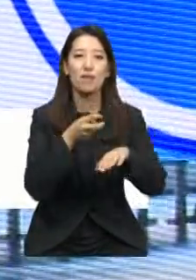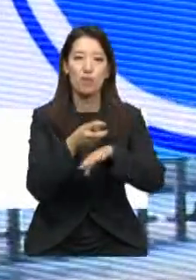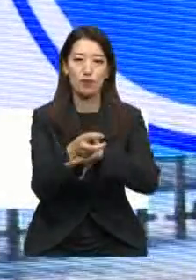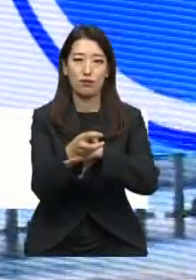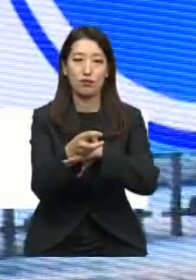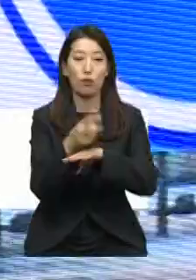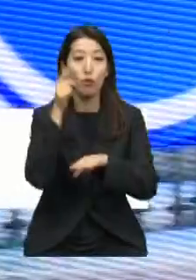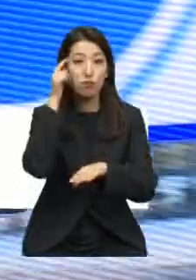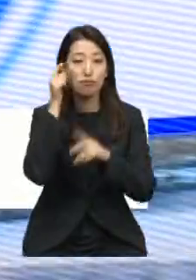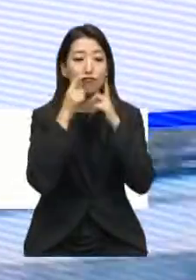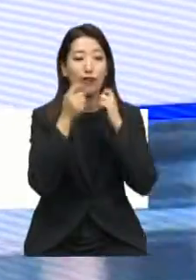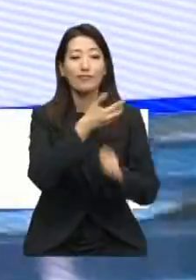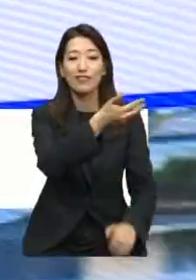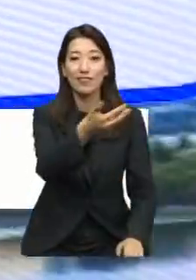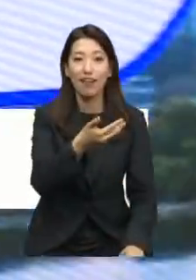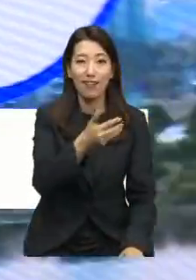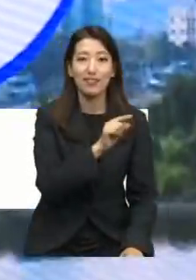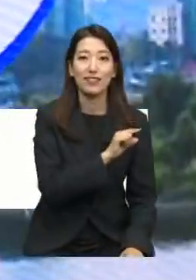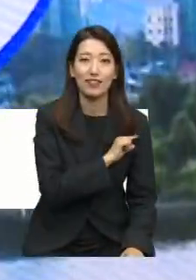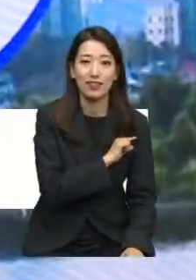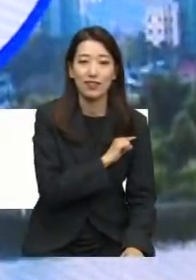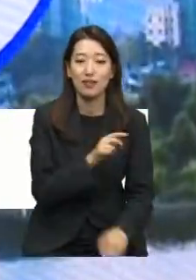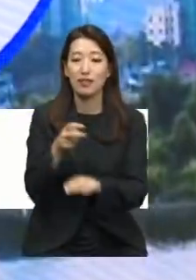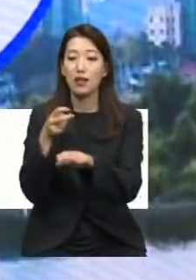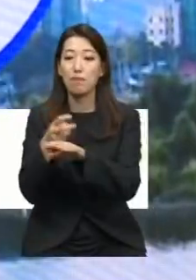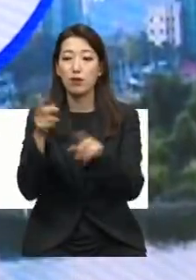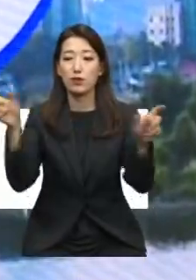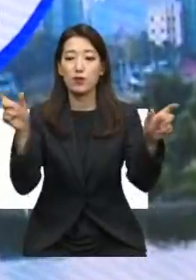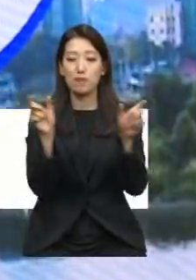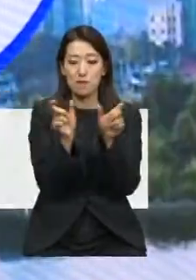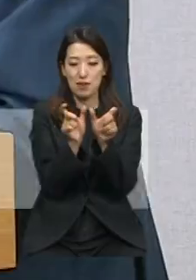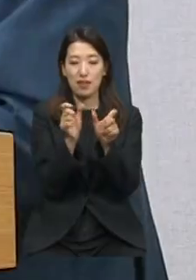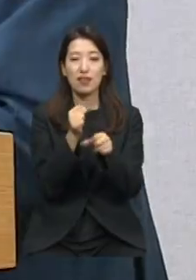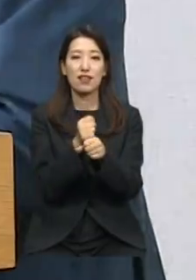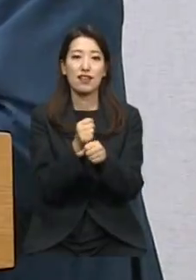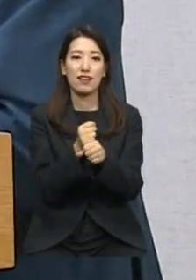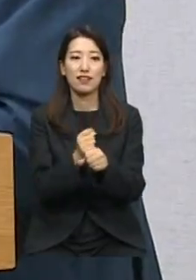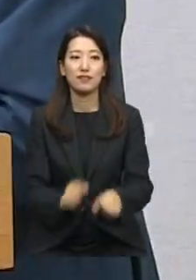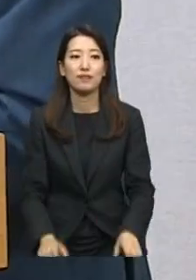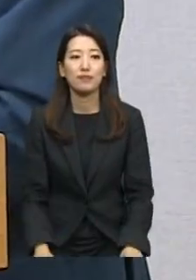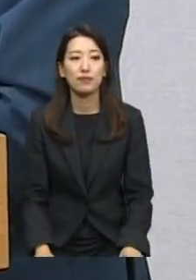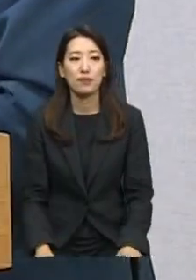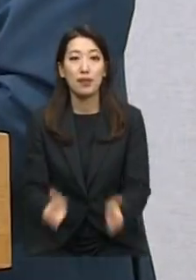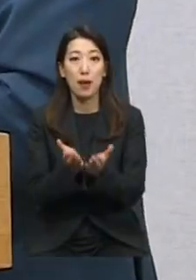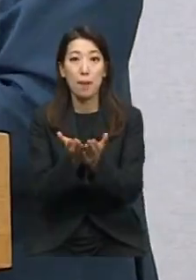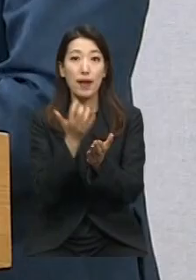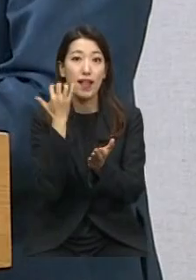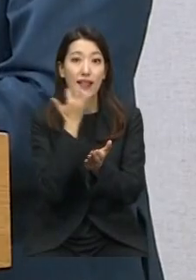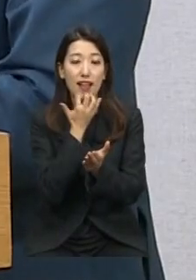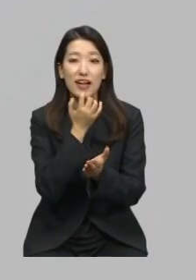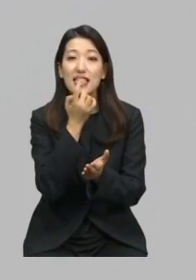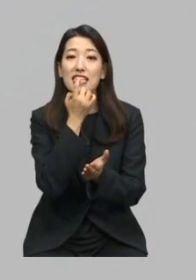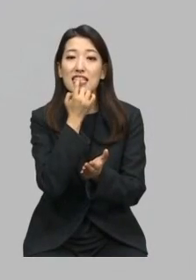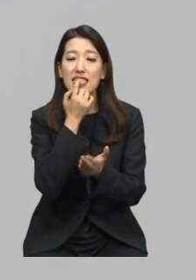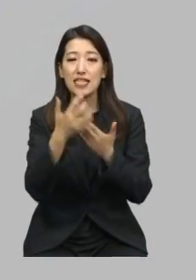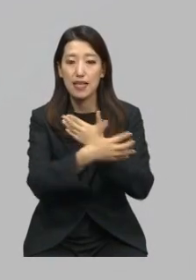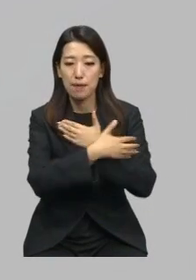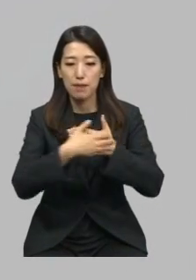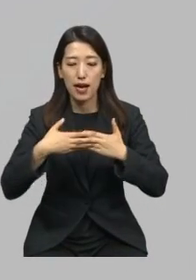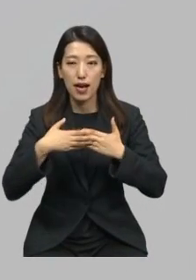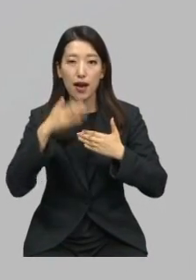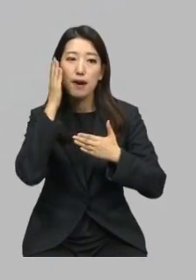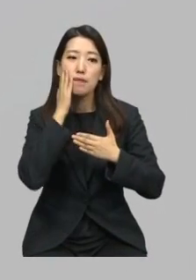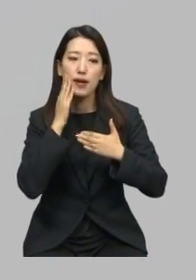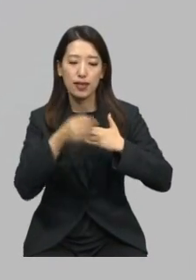공간과 대중교통의 대명사인 버스를 조합했습니다 선박의 색상은 흰색 바탕에 파란색을